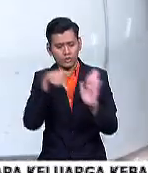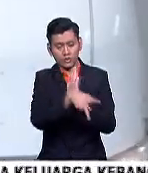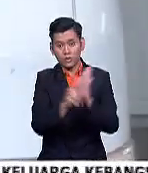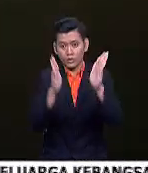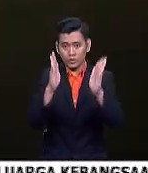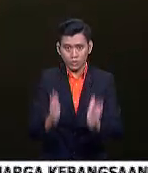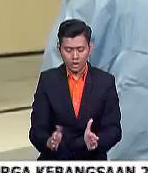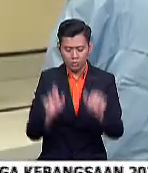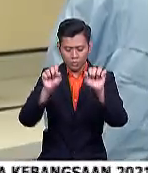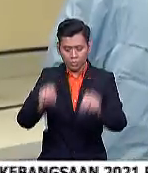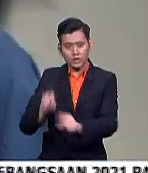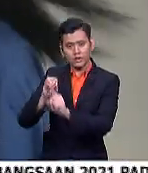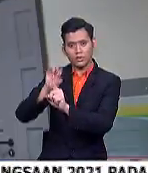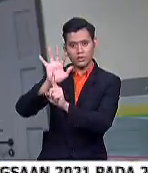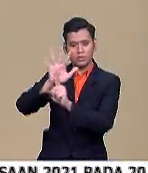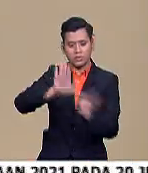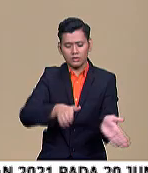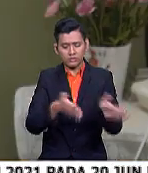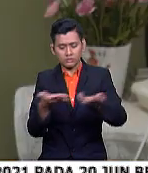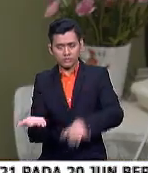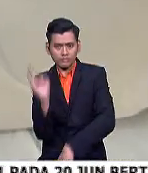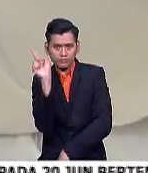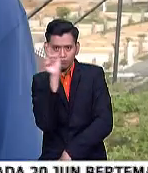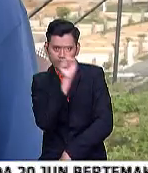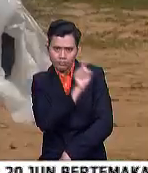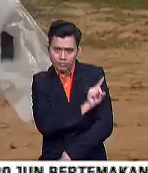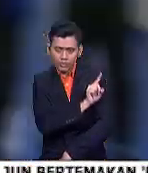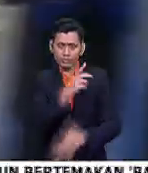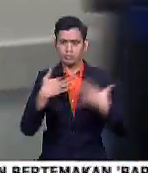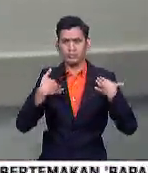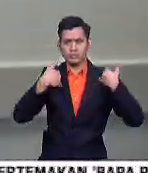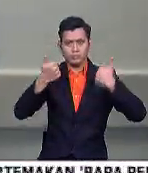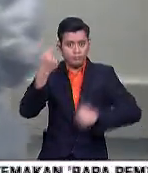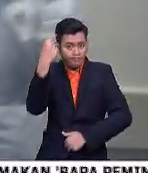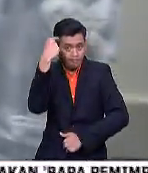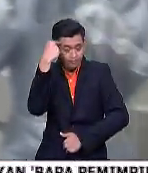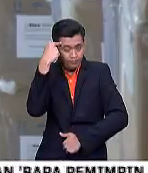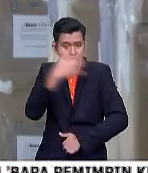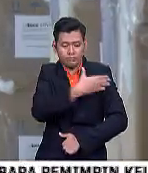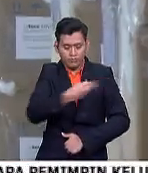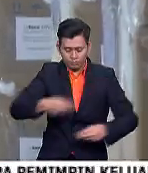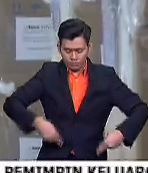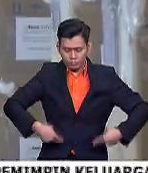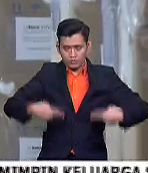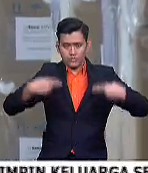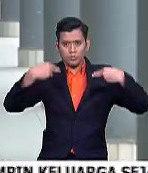malah ia turut memberi impak yang teruk terhadap kesihatan mental dan kehidupan